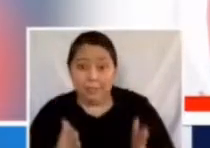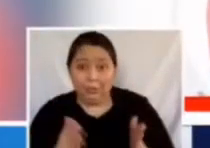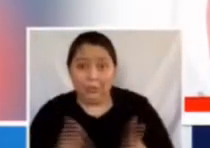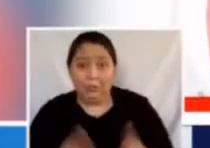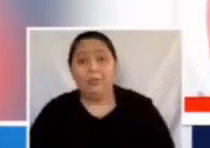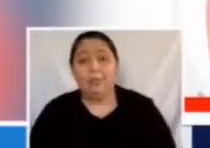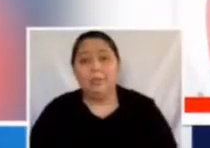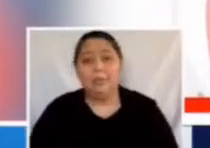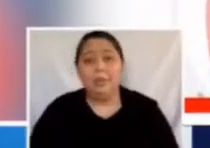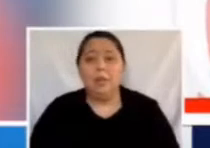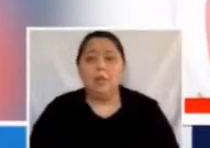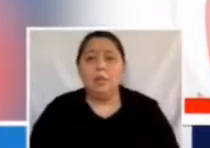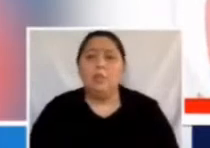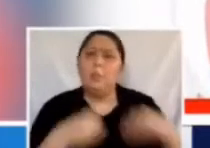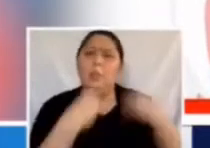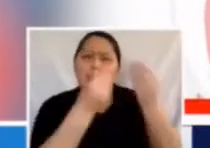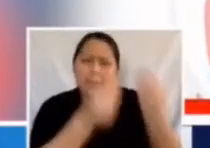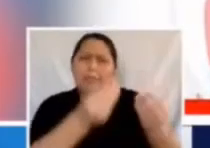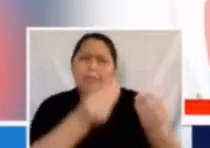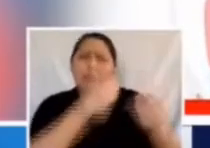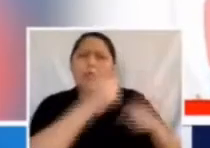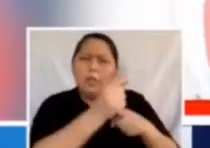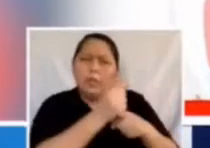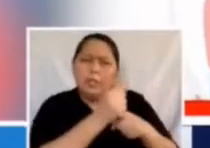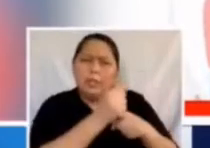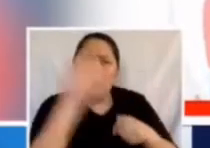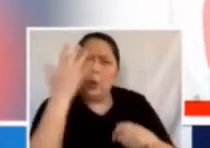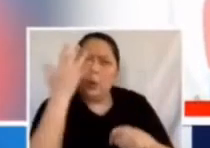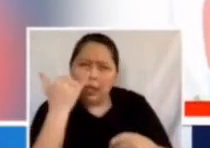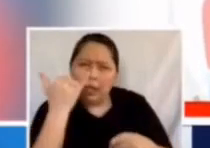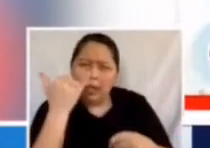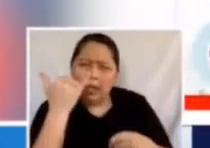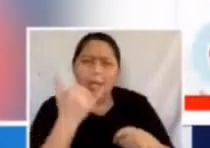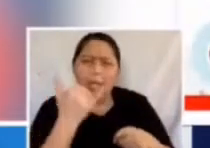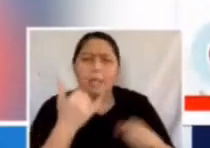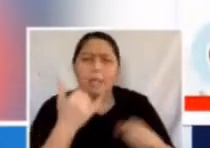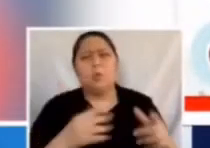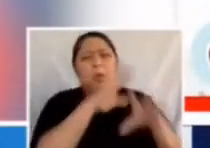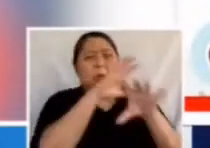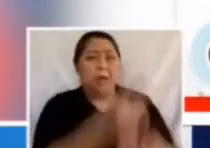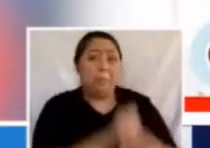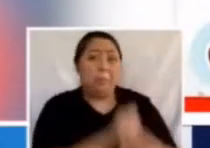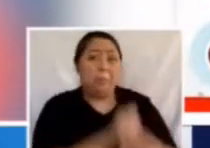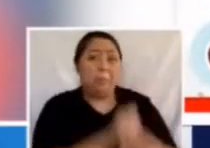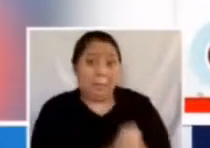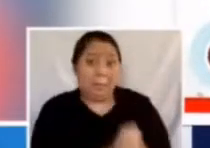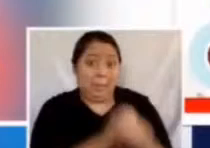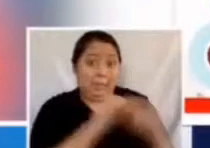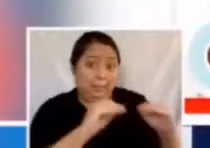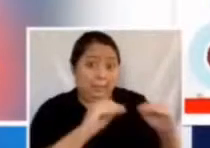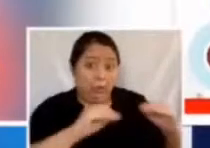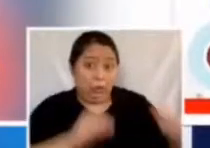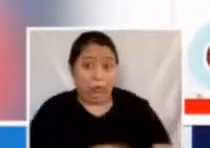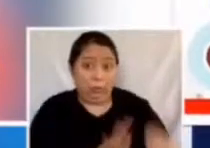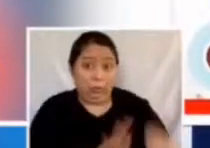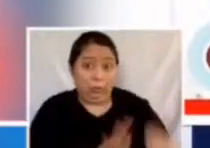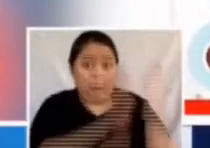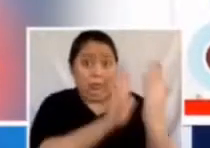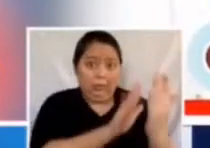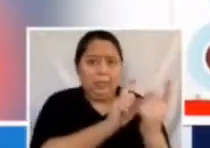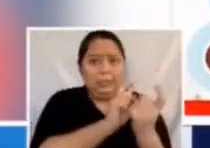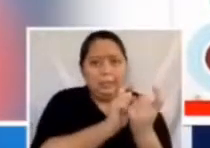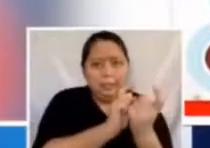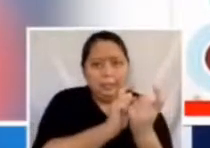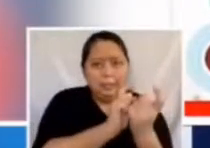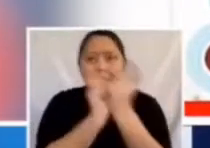school teachers to teach online. Yung pangalawa po, ma'am, na exciting rin ho para sa aming mga Taguigenyo ay